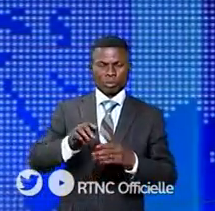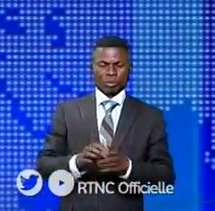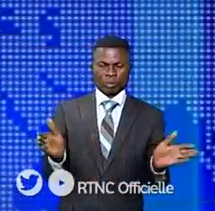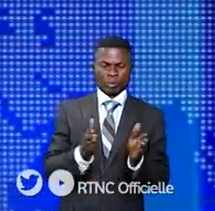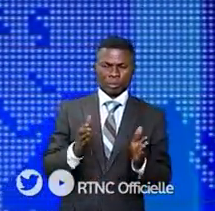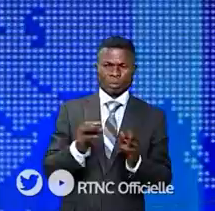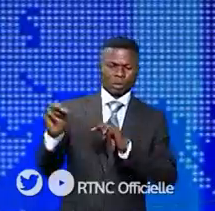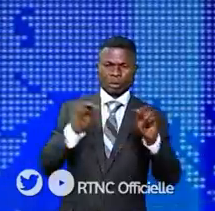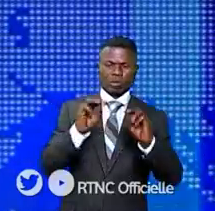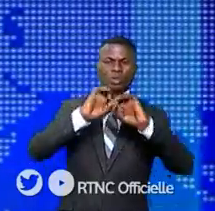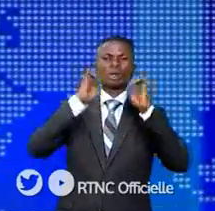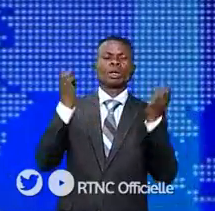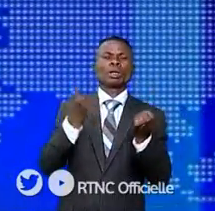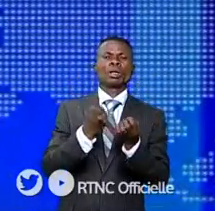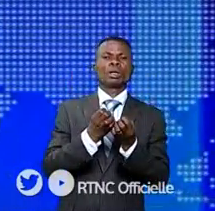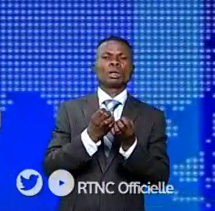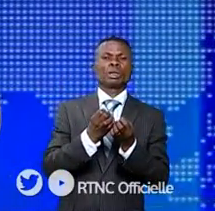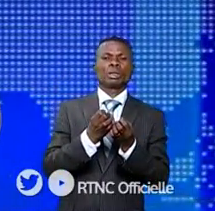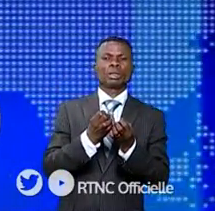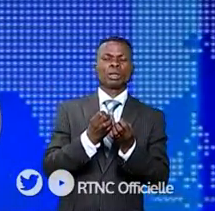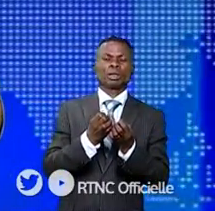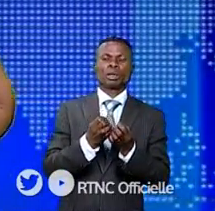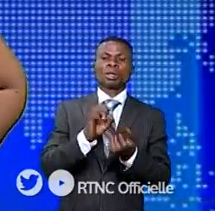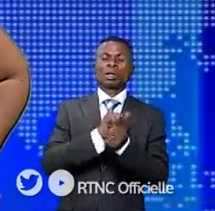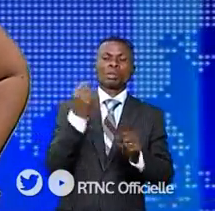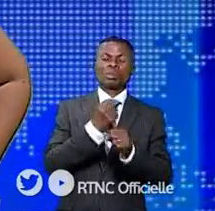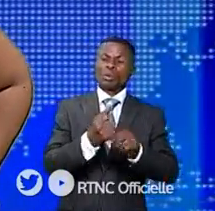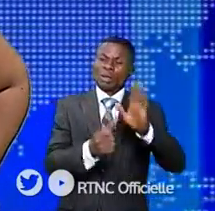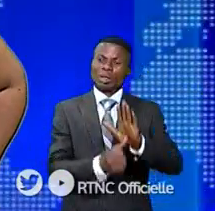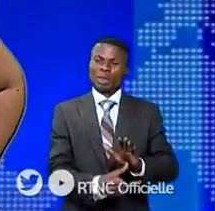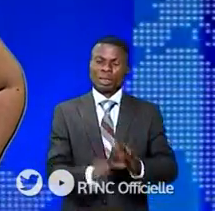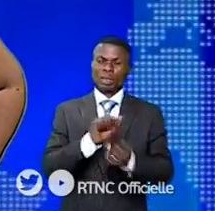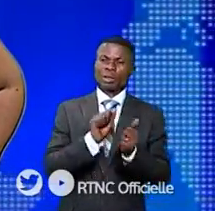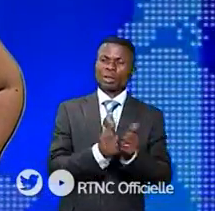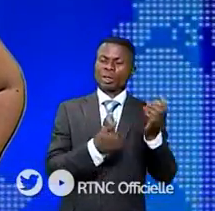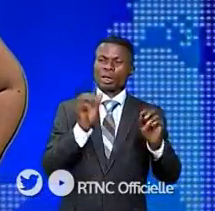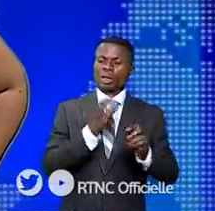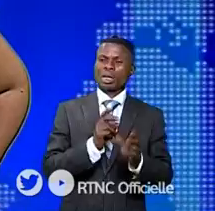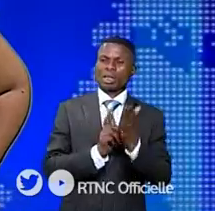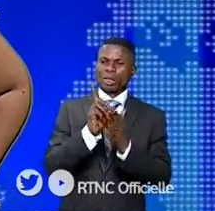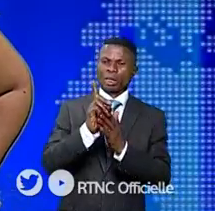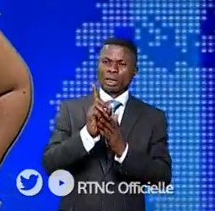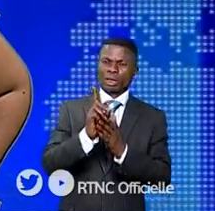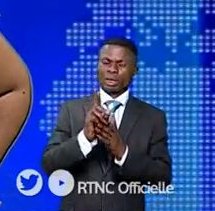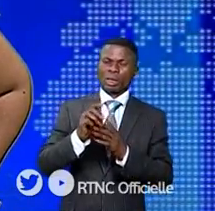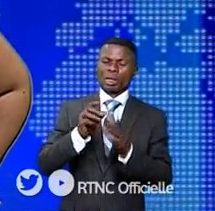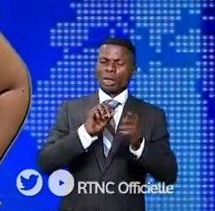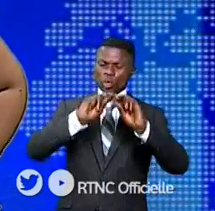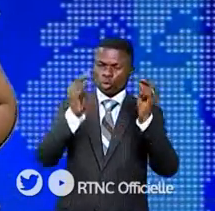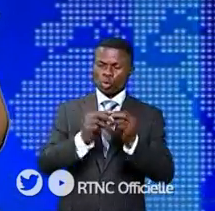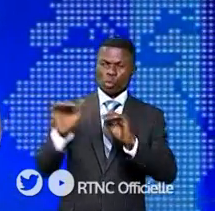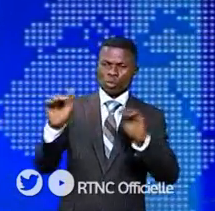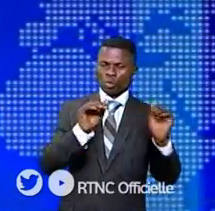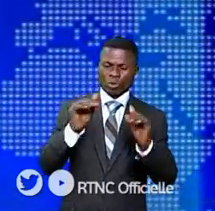moyennes entreprises où la sous-traitance se veut un facteur de l'émergence de la classe moyenne. L'édité